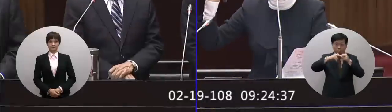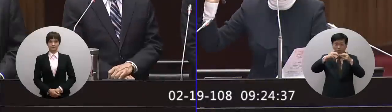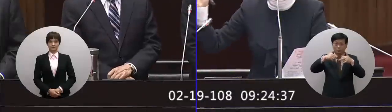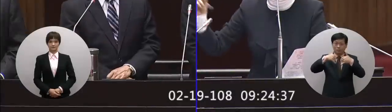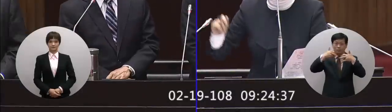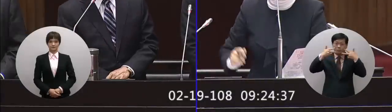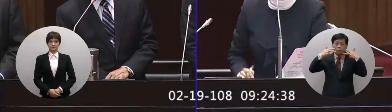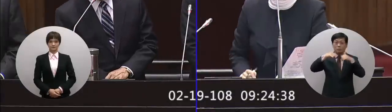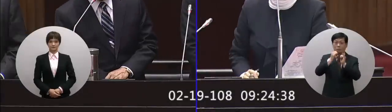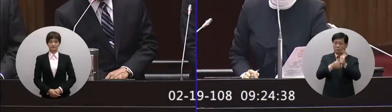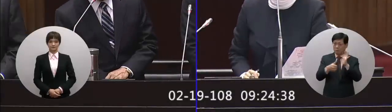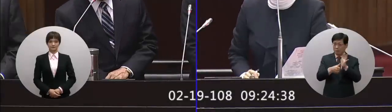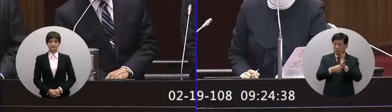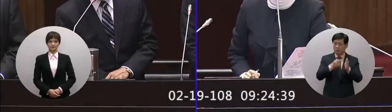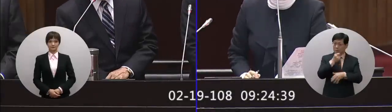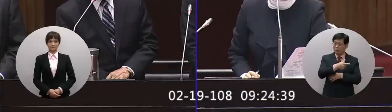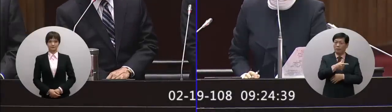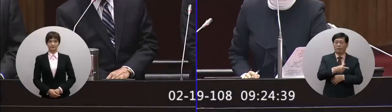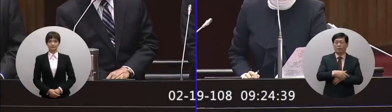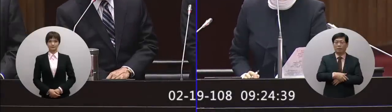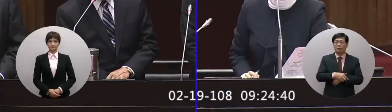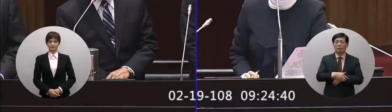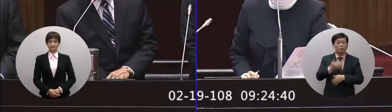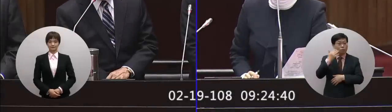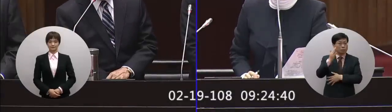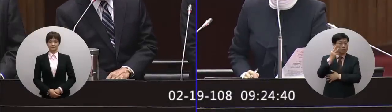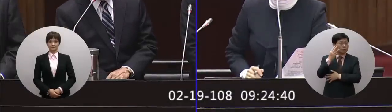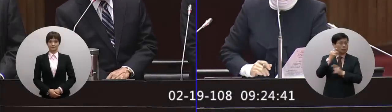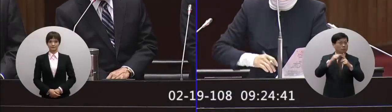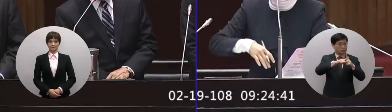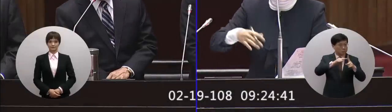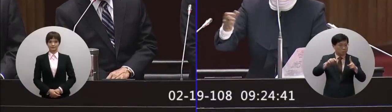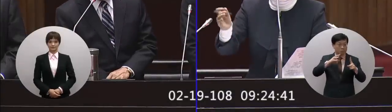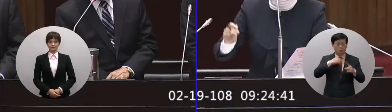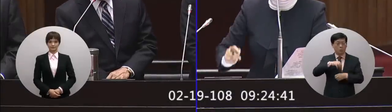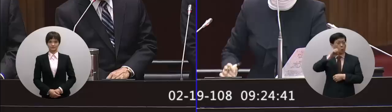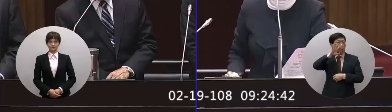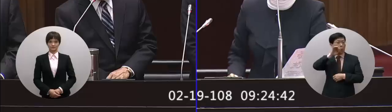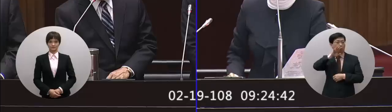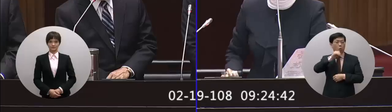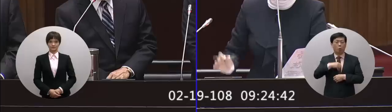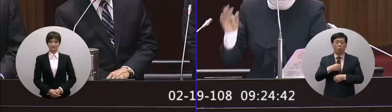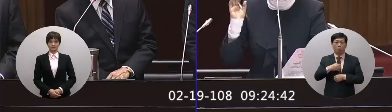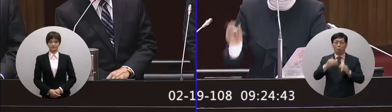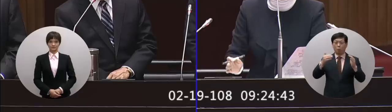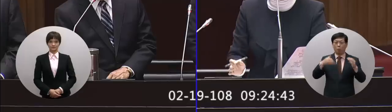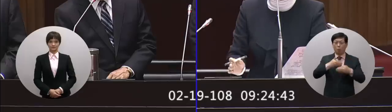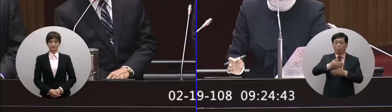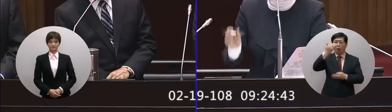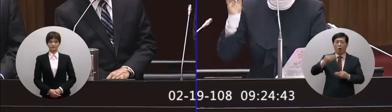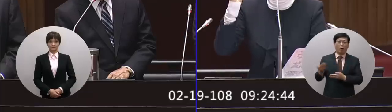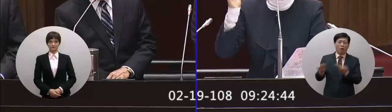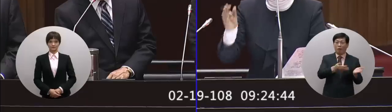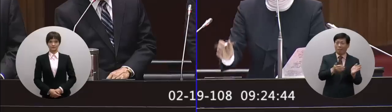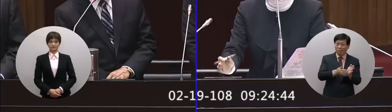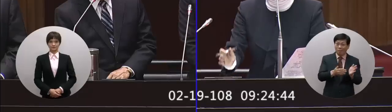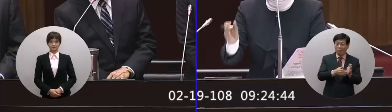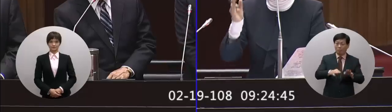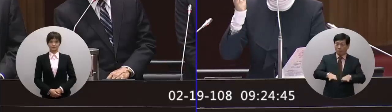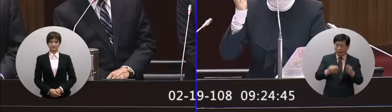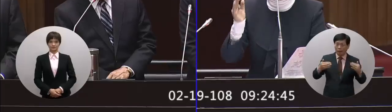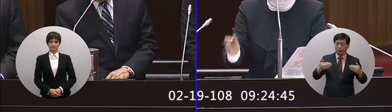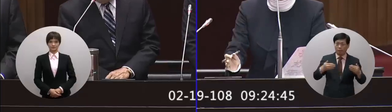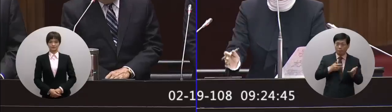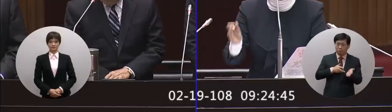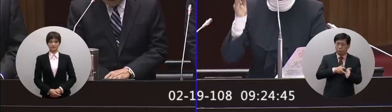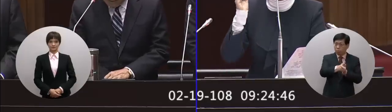字而购买。所以当政治人物风光参与了交车之后，通车的同时，其实原